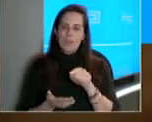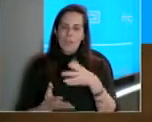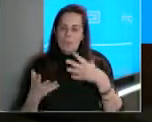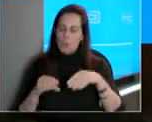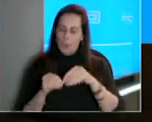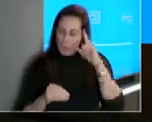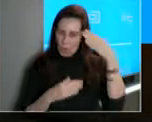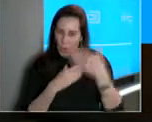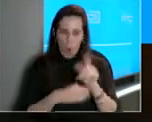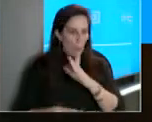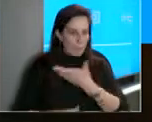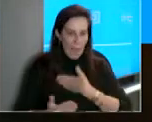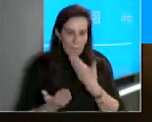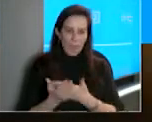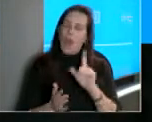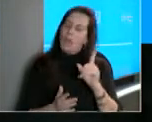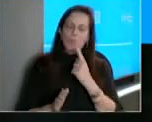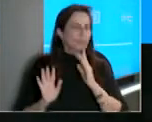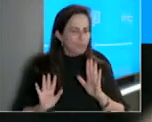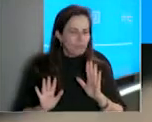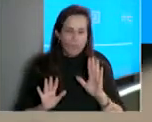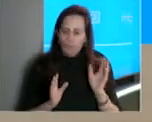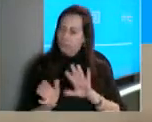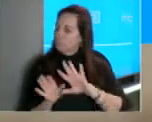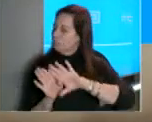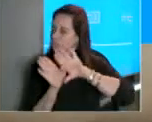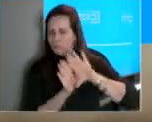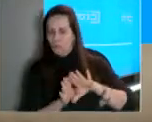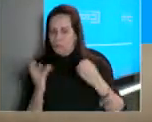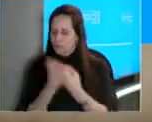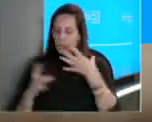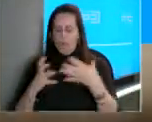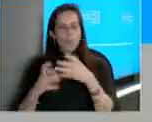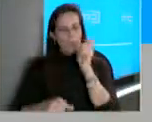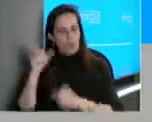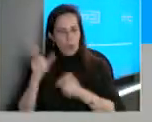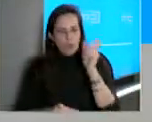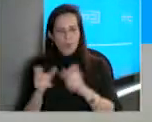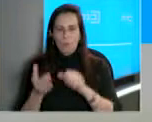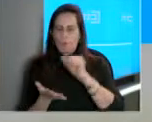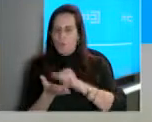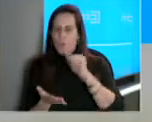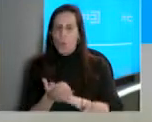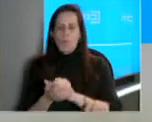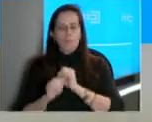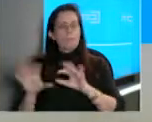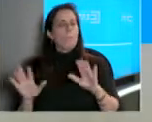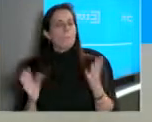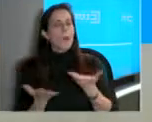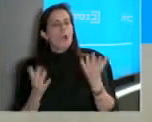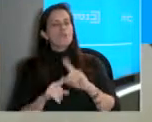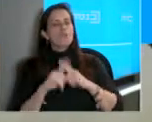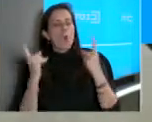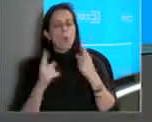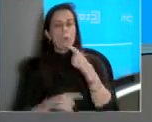משפחת מוזס, אז הוא מארגן את קבוצת האורחים הבכירים של העיתון, אנשי דפוס, אנשי הפצה. ובמה שונה